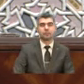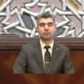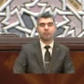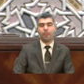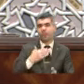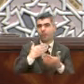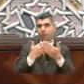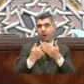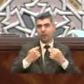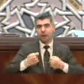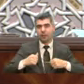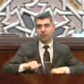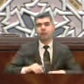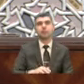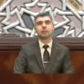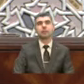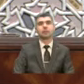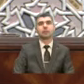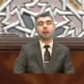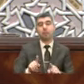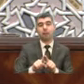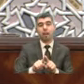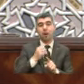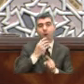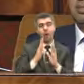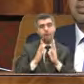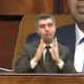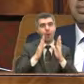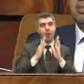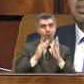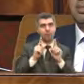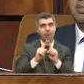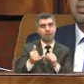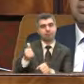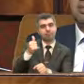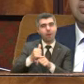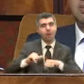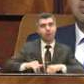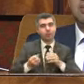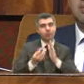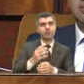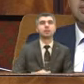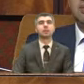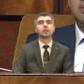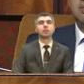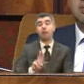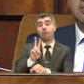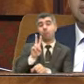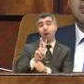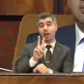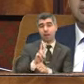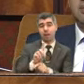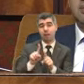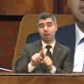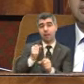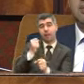شكرا السيد الرئيس. السيد الوزير المحترم، نهنئكم على الثقه ونرجو لكم التوفيق والسداد. المخيمات خدمة